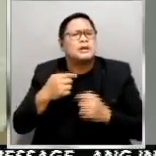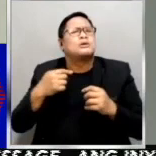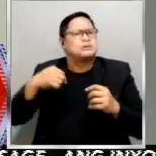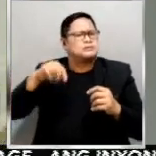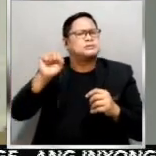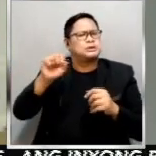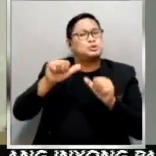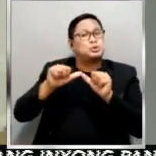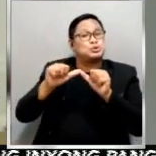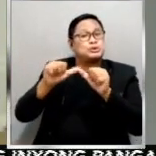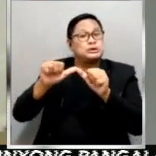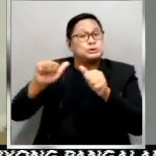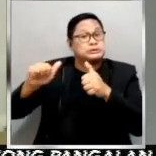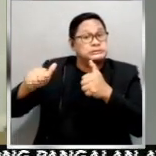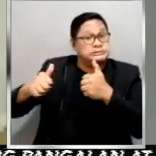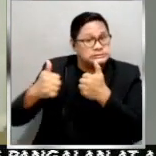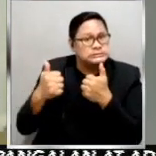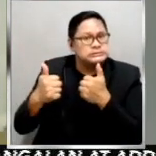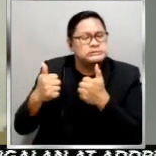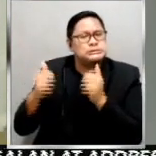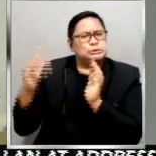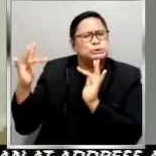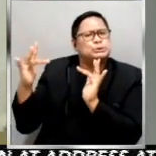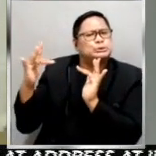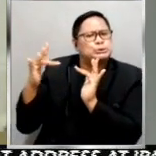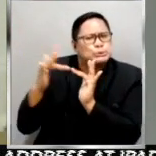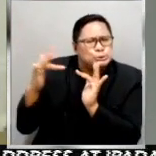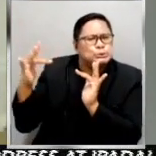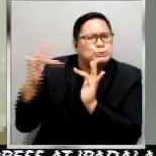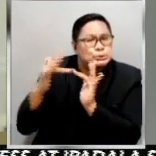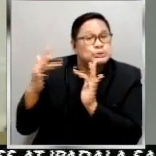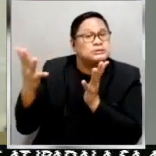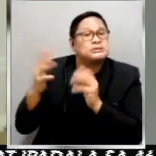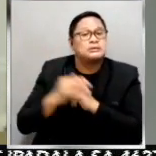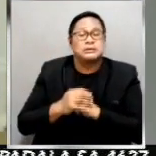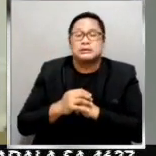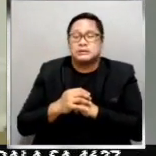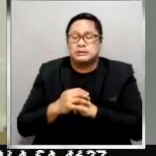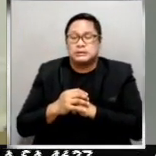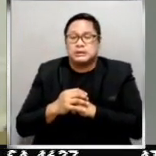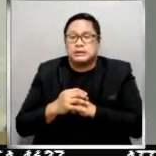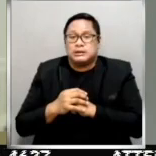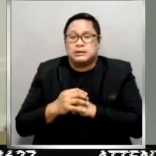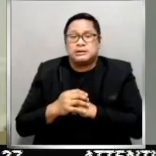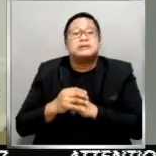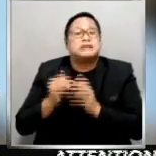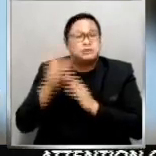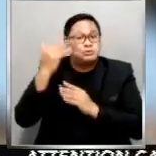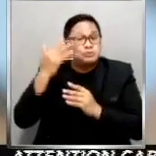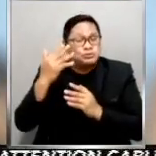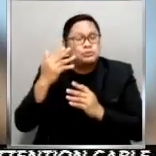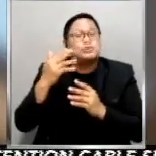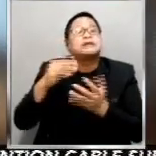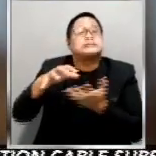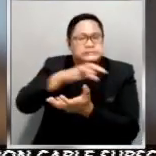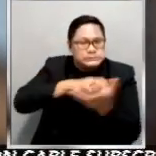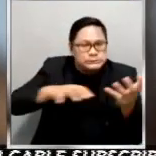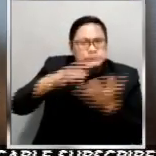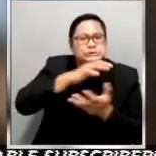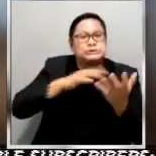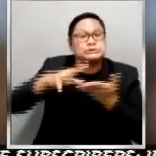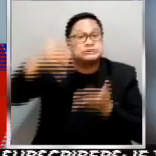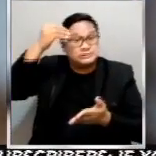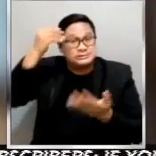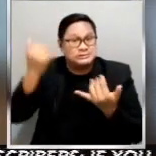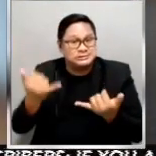of course is connectivity. Pero kaya nga, blended ang learning natin. Issue po talaga yan.